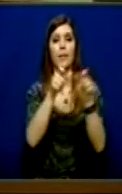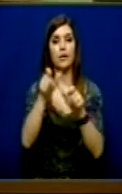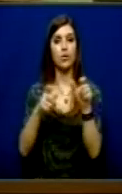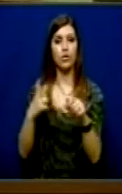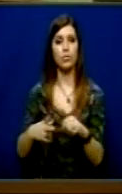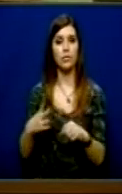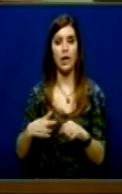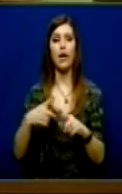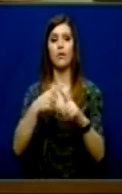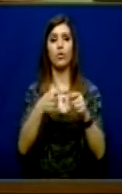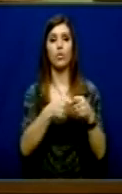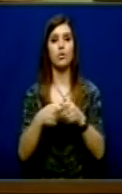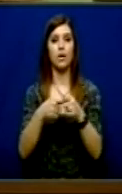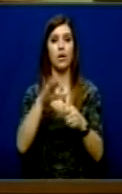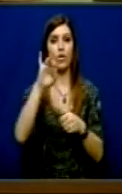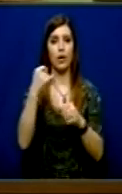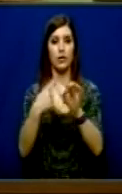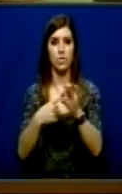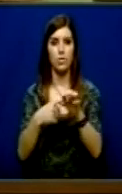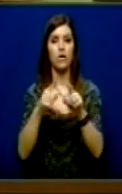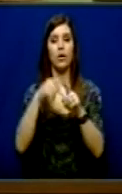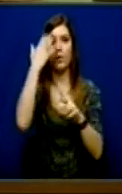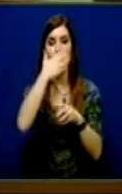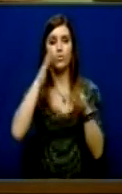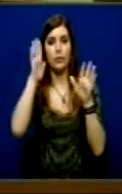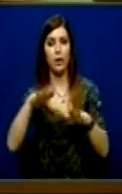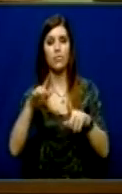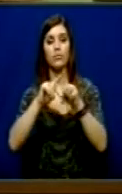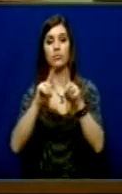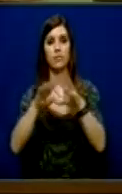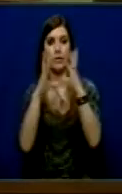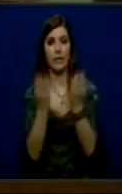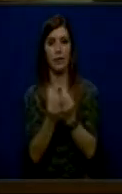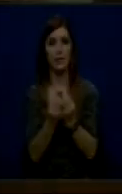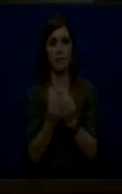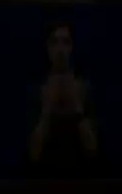civil, organizatat jo qeveritare, bashkësitë fetare dhe partitë politike. Ju faleminderit.